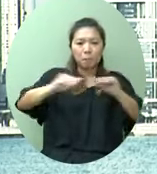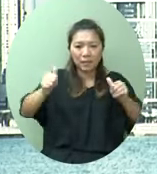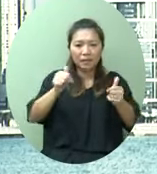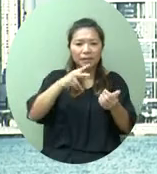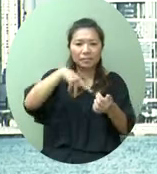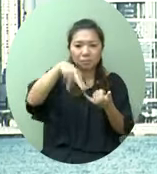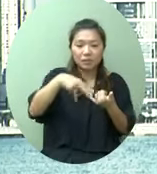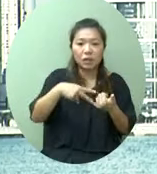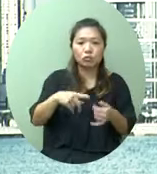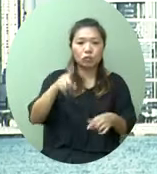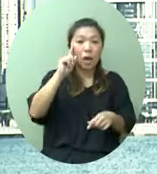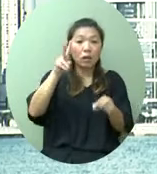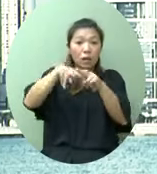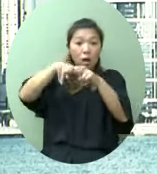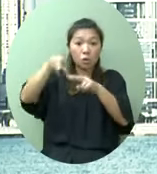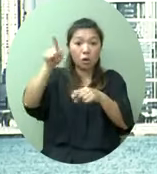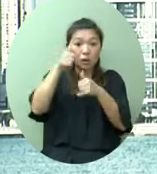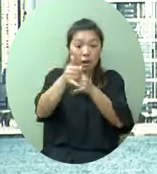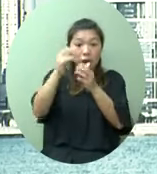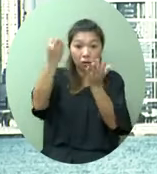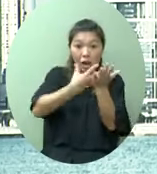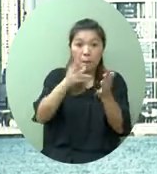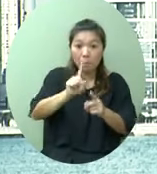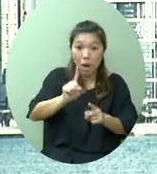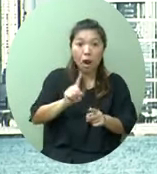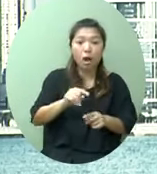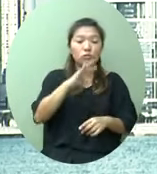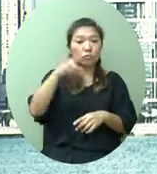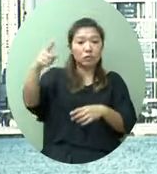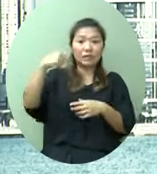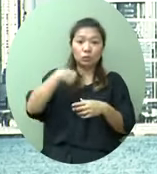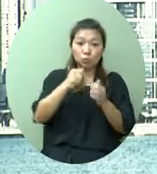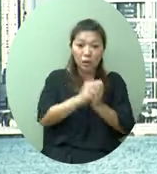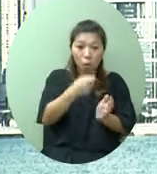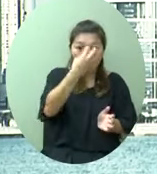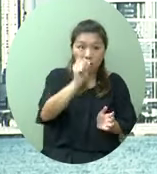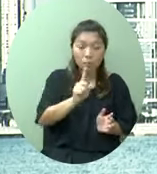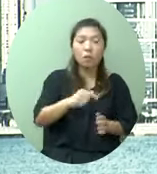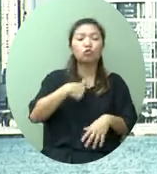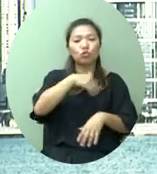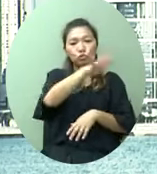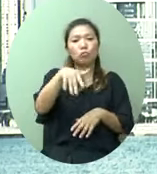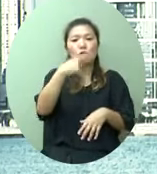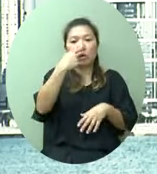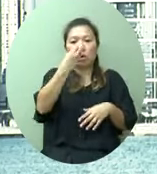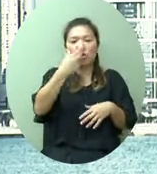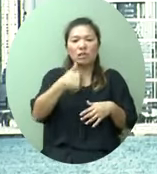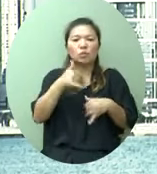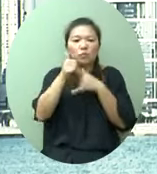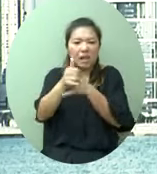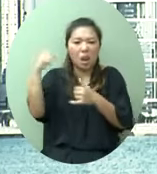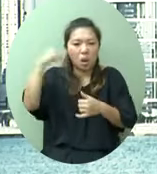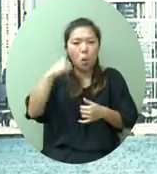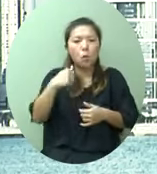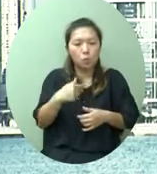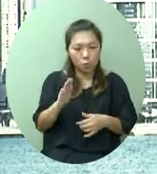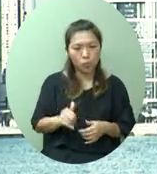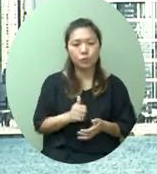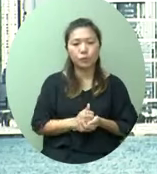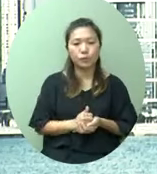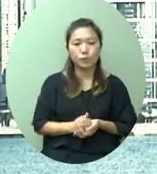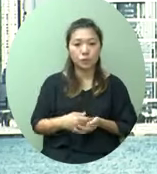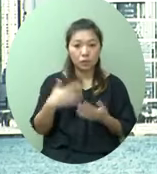央要我哋做啲乜嘢嘅措施，改善啲乜嘢嘅程序，我哋全部都係會盡最大努力去做。咁但當然